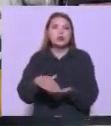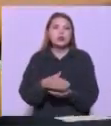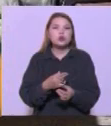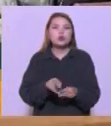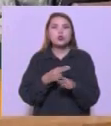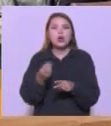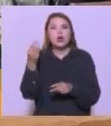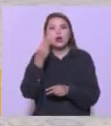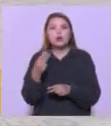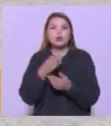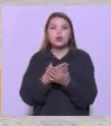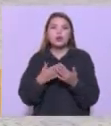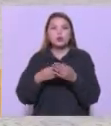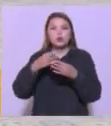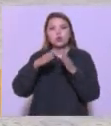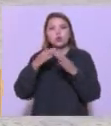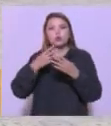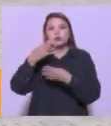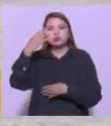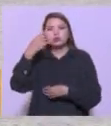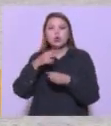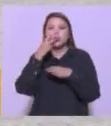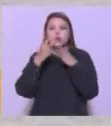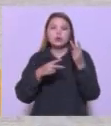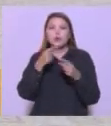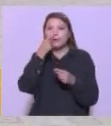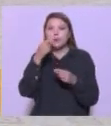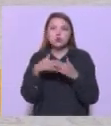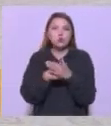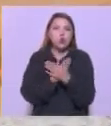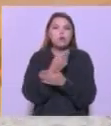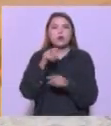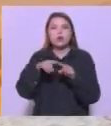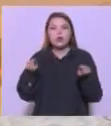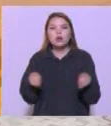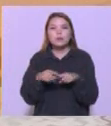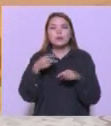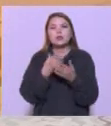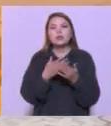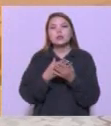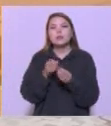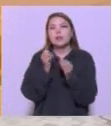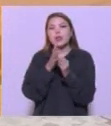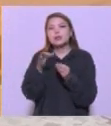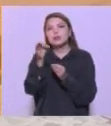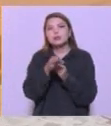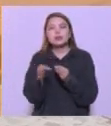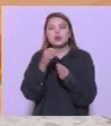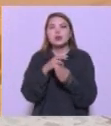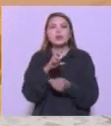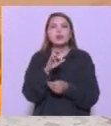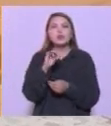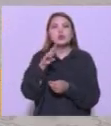Development Ақтаудағы тұрғын үй құрылысының нарығына жақында ғана енген компания. Жуырда 15-ші шағын ауданда орналасқан Blue